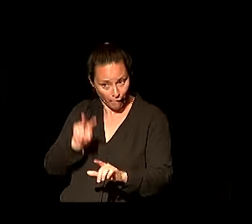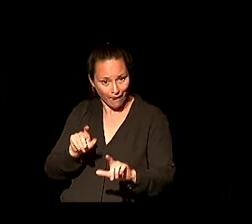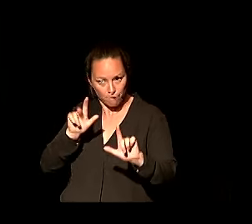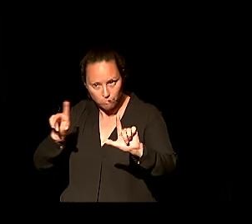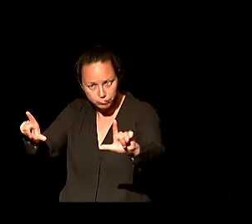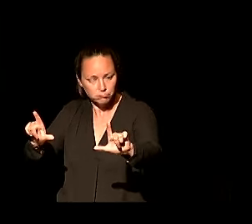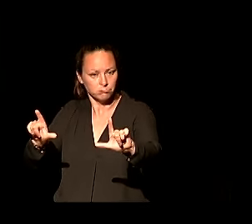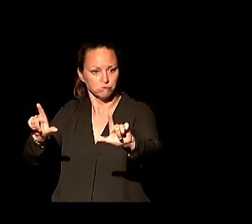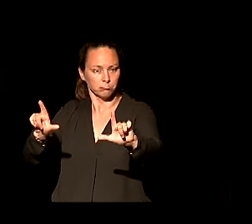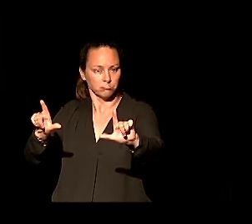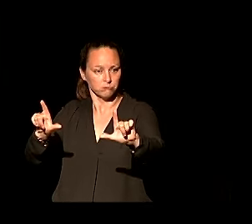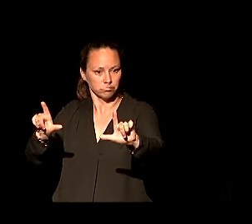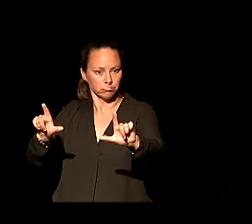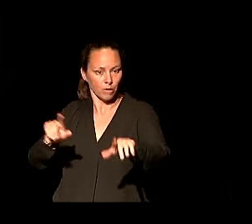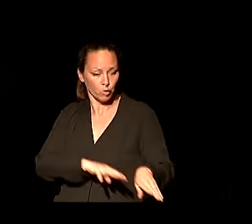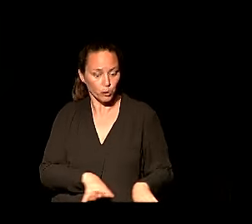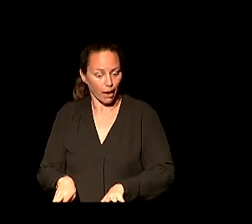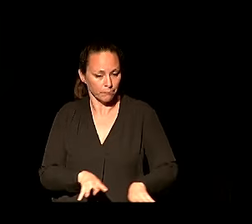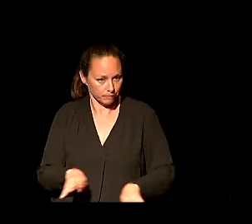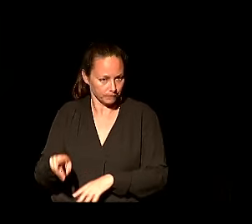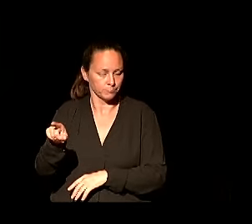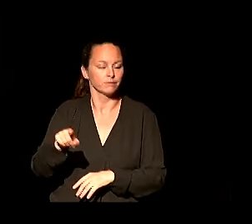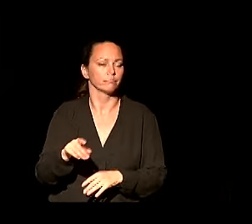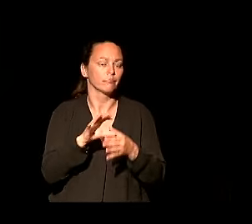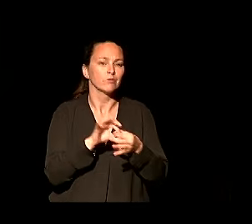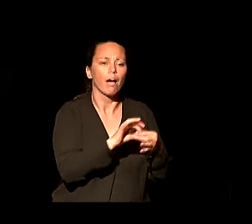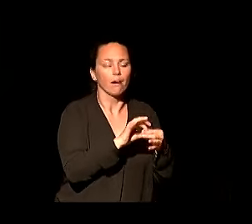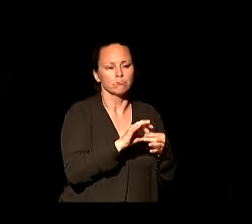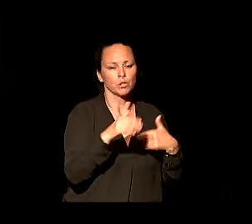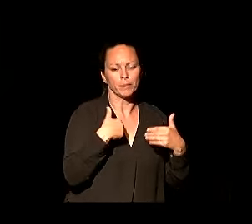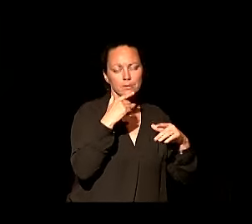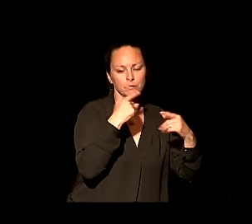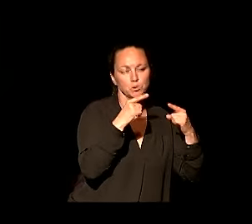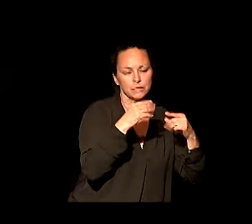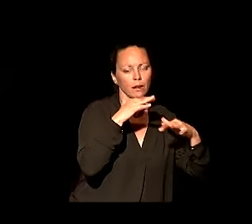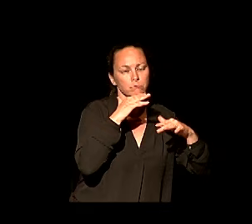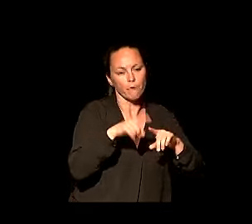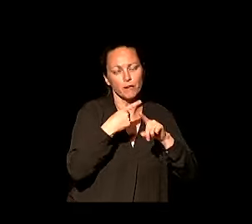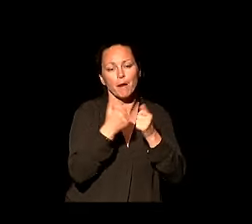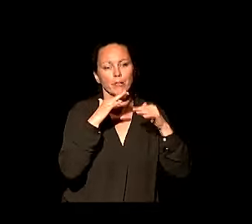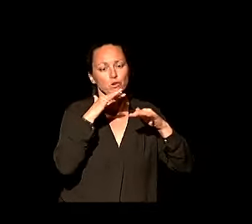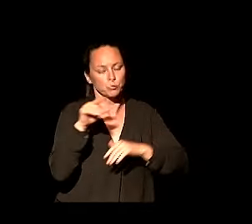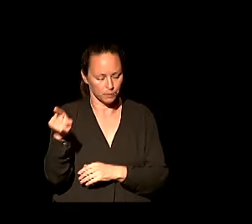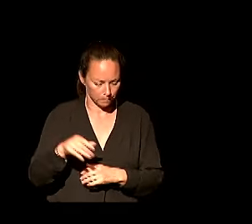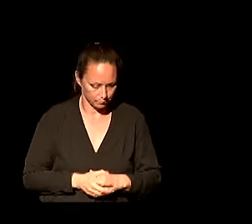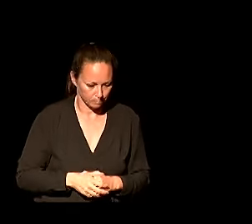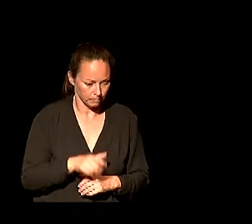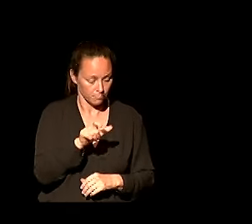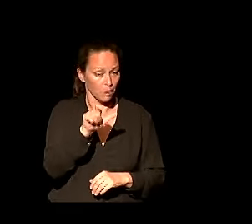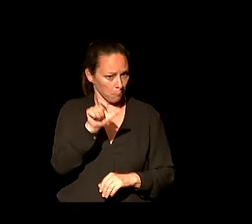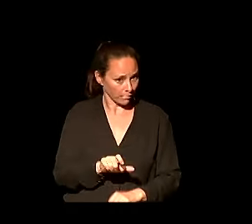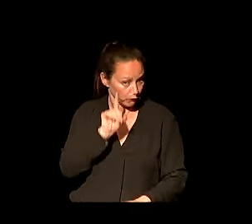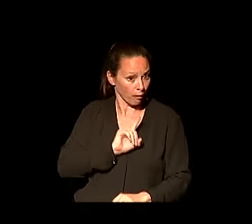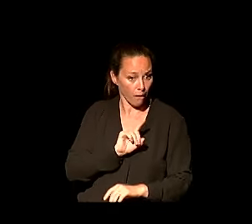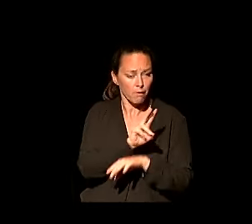était plus ou moins lié à la comédie musicale. Ce regard sur Degas, puisque donc, c'est Sid Charisse qui visite